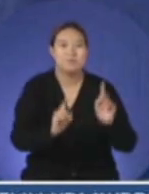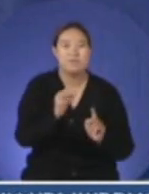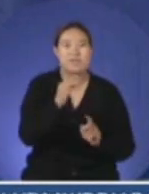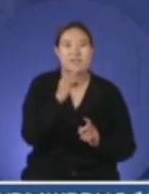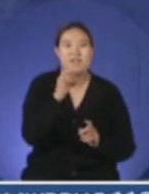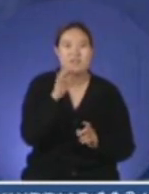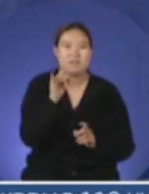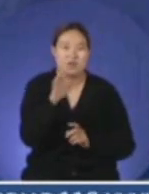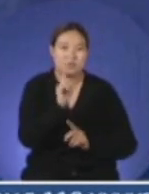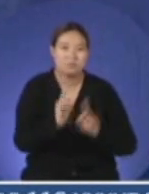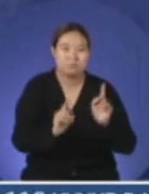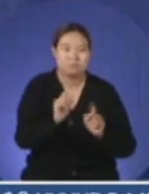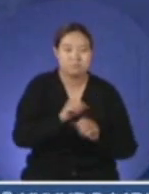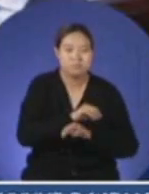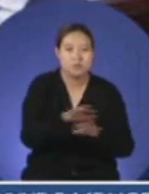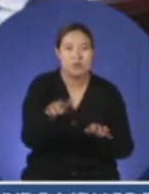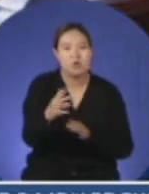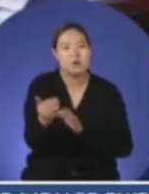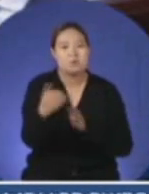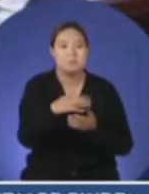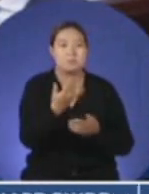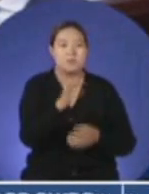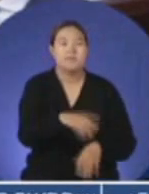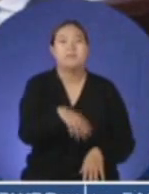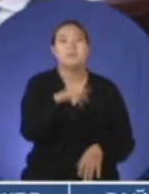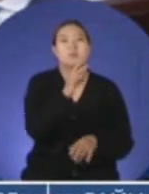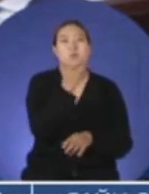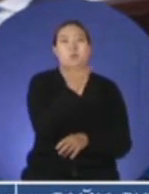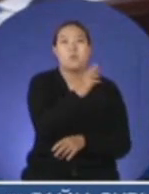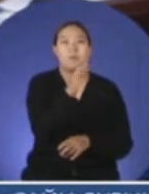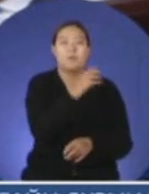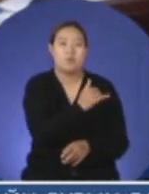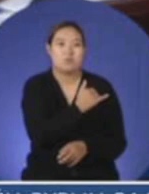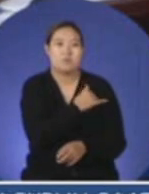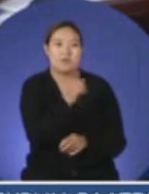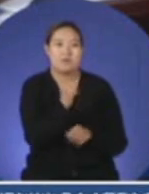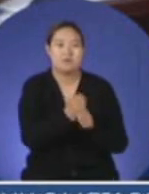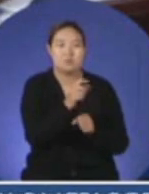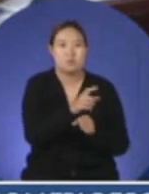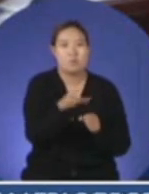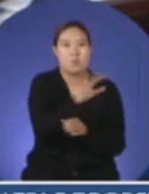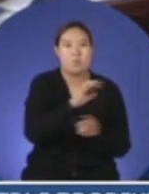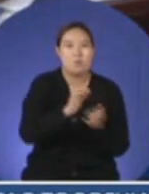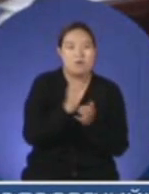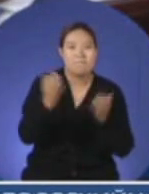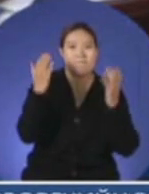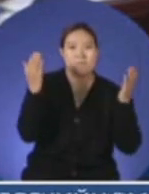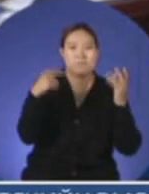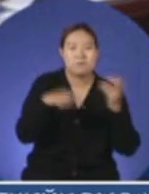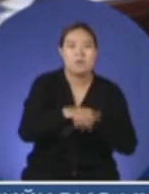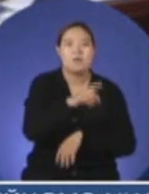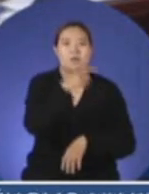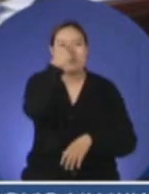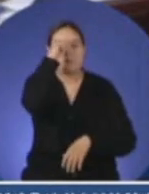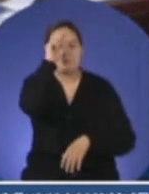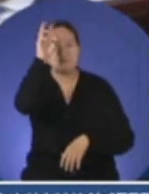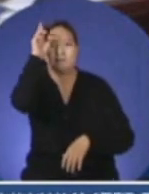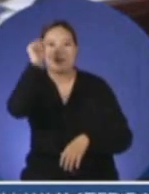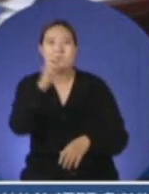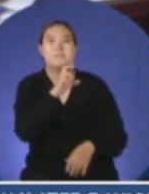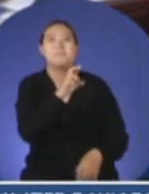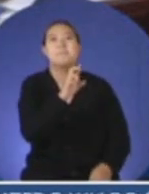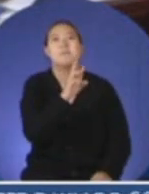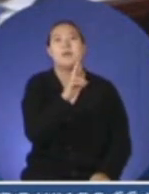үйл ажиллагаа хэвээ ажиллаж байна. Нийслэлийн удирдах ажилтнуудын шуурха зөвлөгөөний үеэр нийслэлийн эрүүл мэндийн дарга Бямбат орч